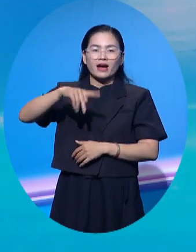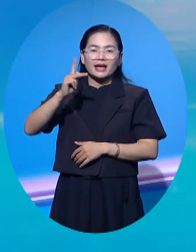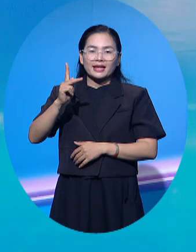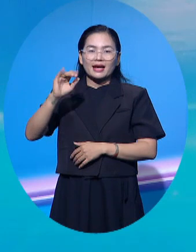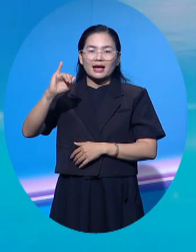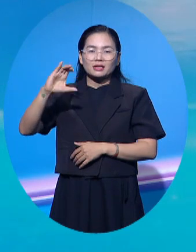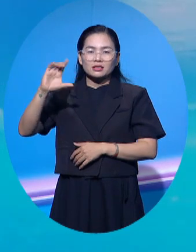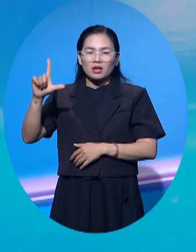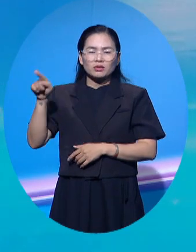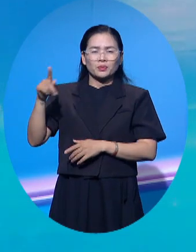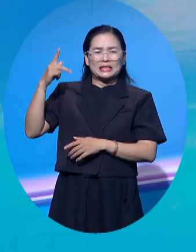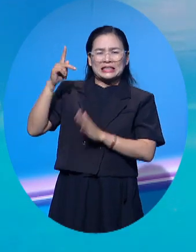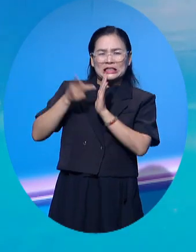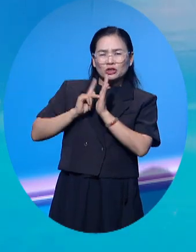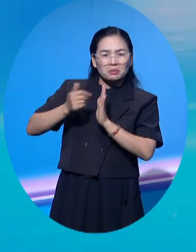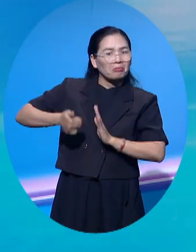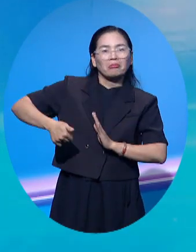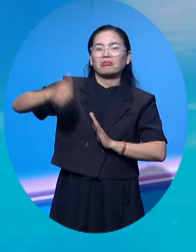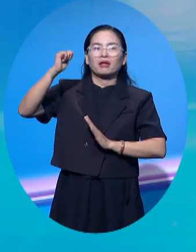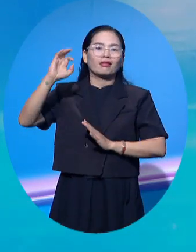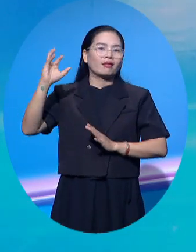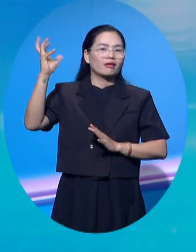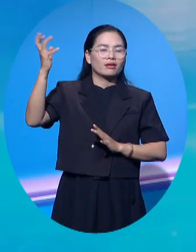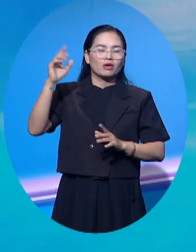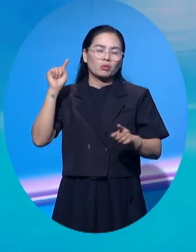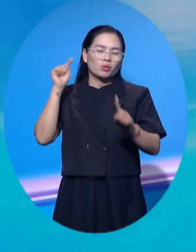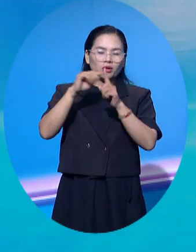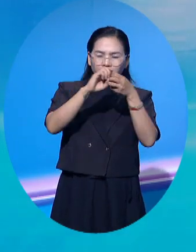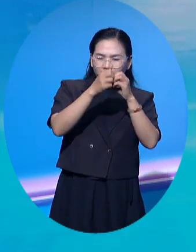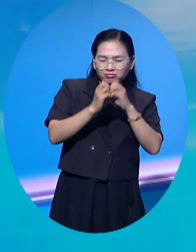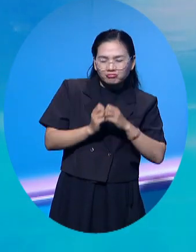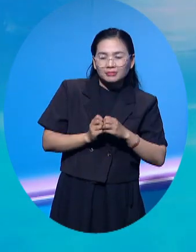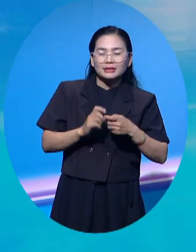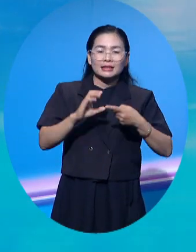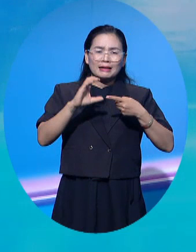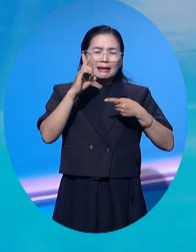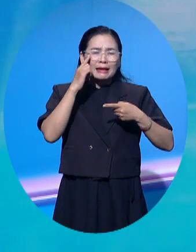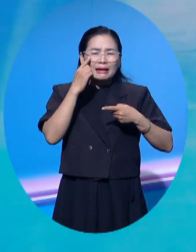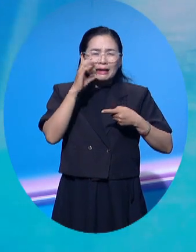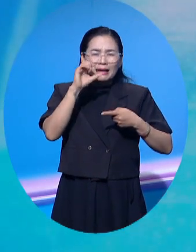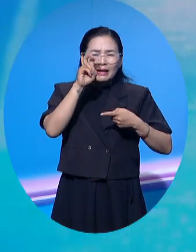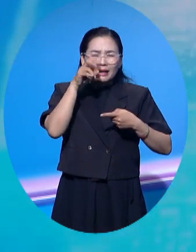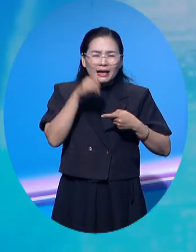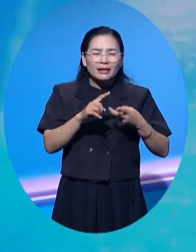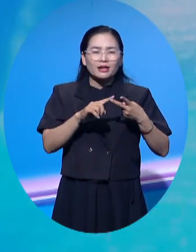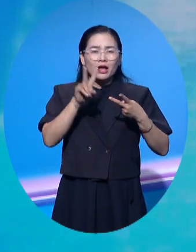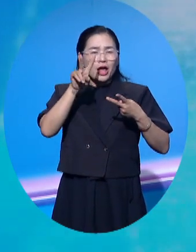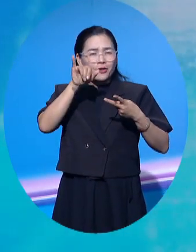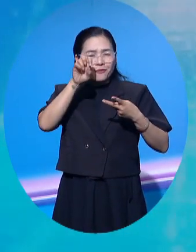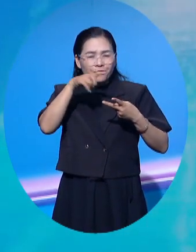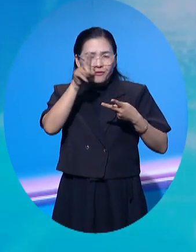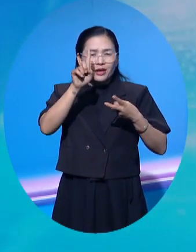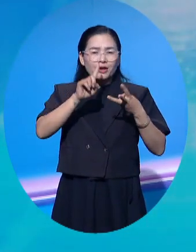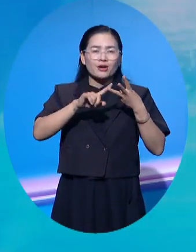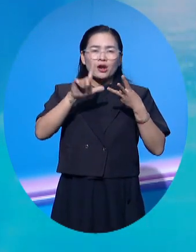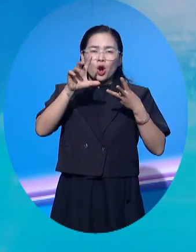ICL thuộc nhóm kỹ thuật tân tiến bậc nhất thế giới trong điều trị tật khúc xạ cận viễn loạn cao độ, giúp mang đến dịch vụ y tế chất lượng cao cho